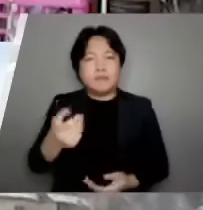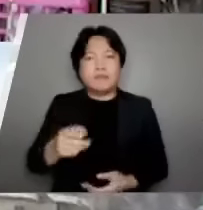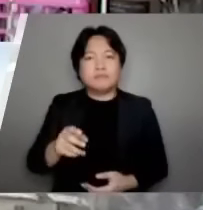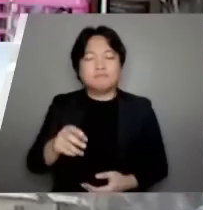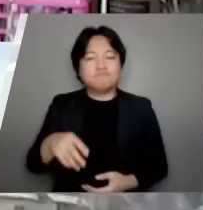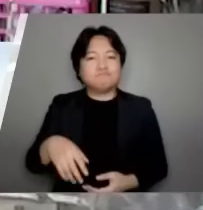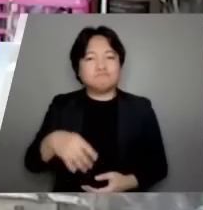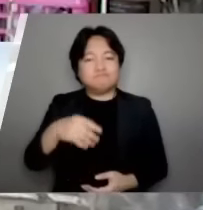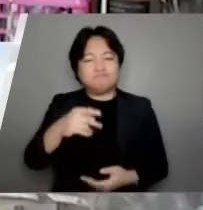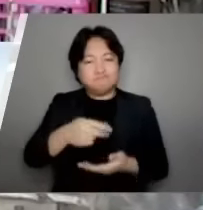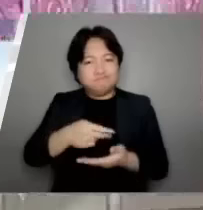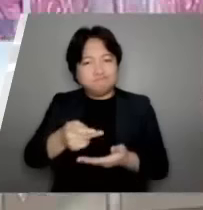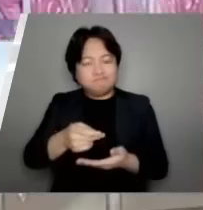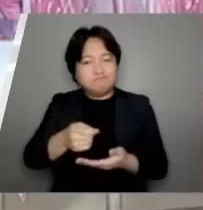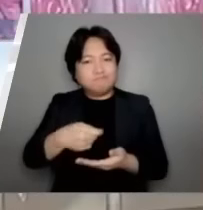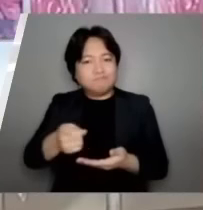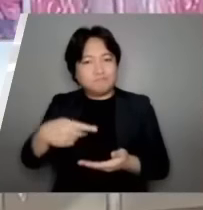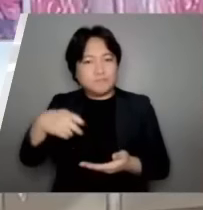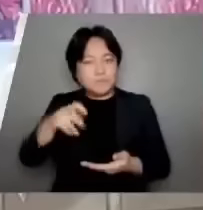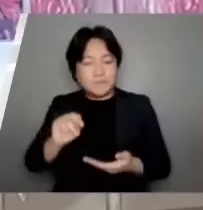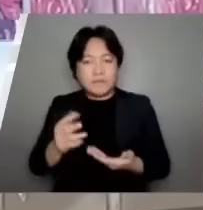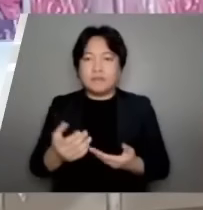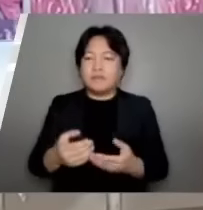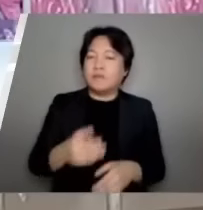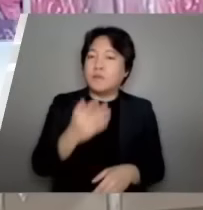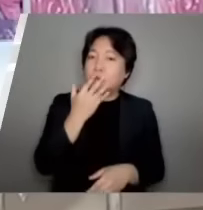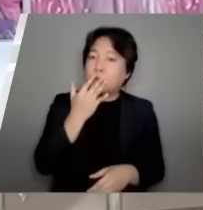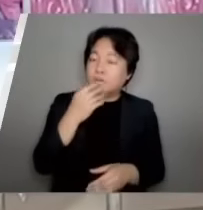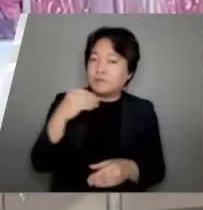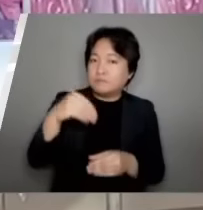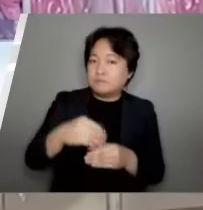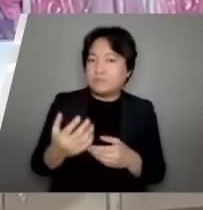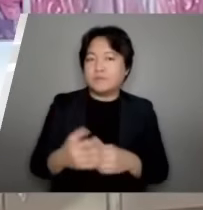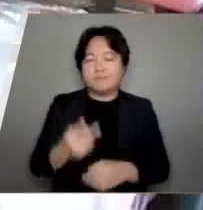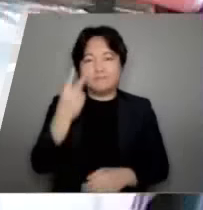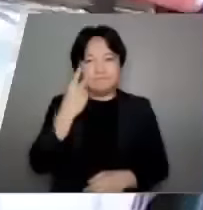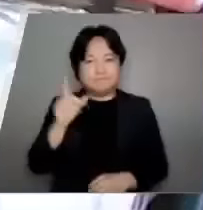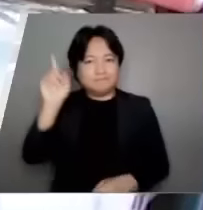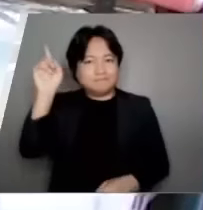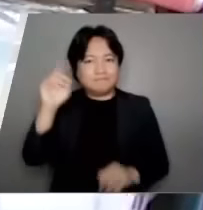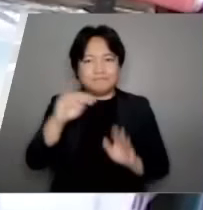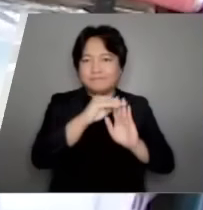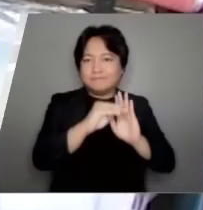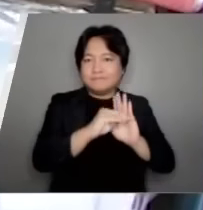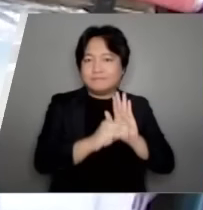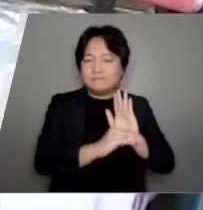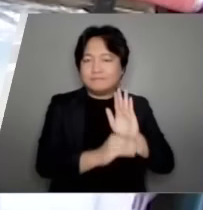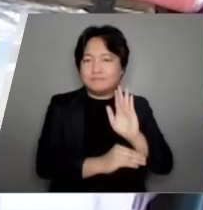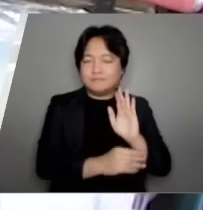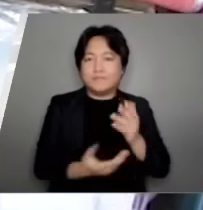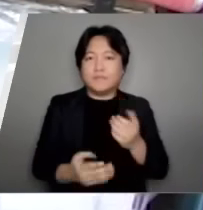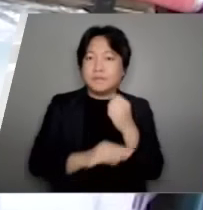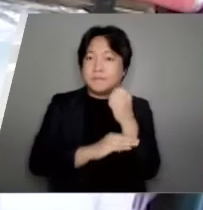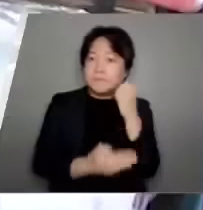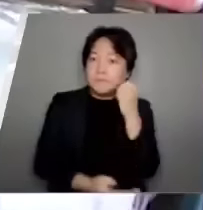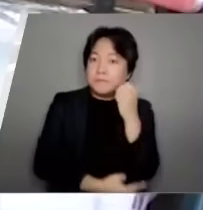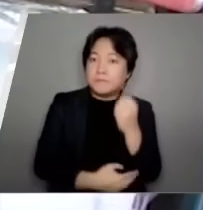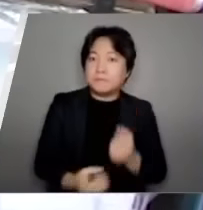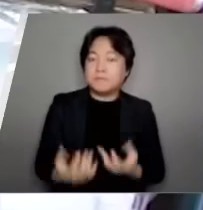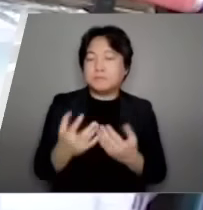may 12 piraso, mga pencil case na 30 to 50 pesos ang halaga, at school bags na may presyong